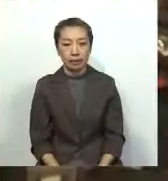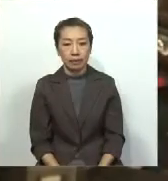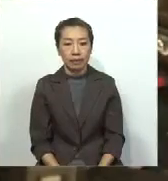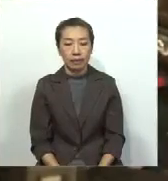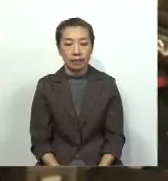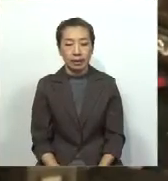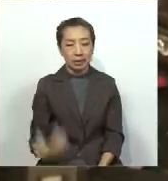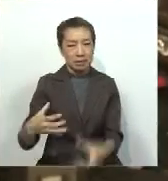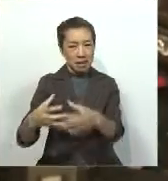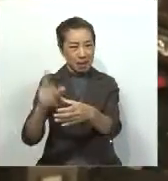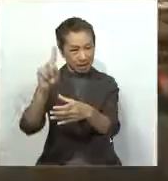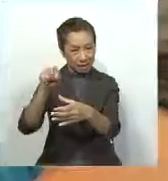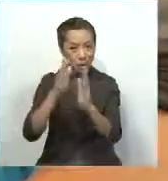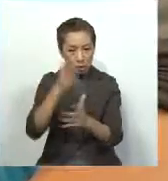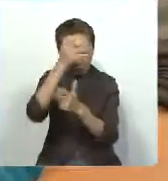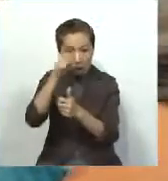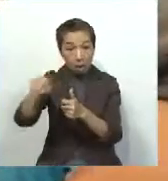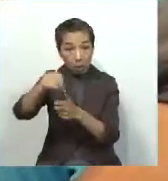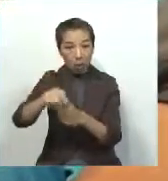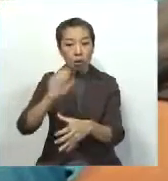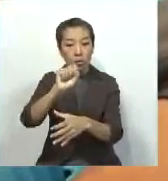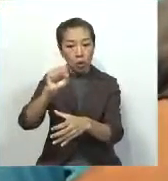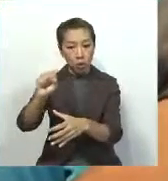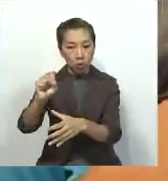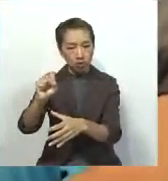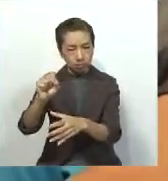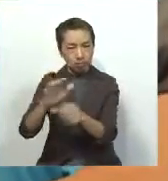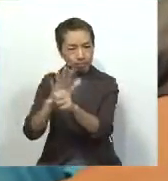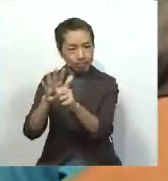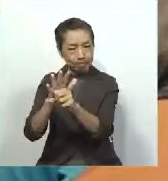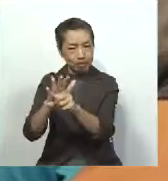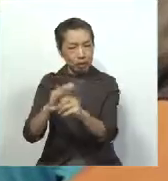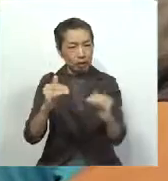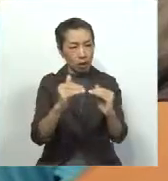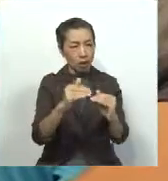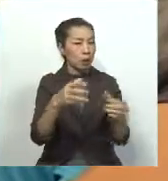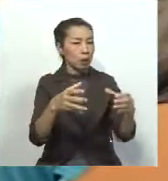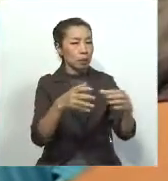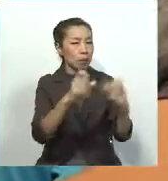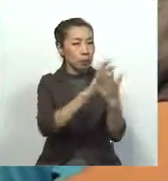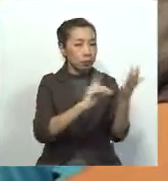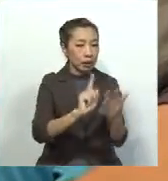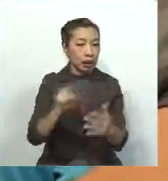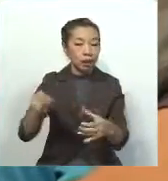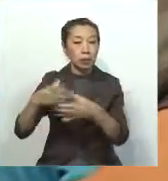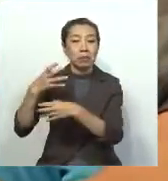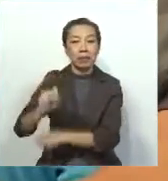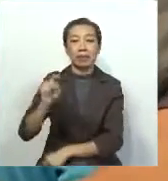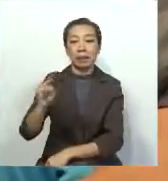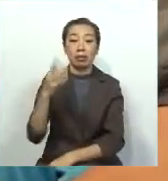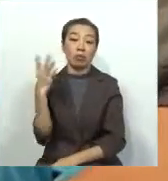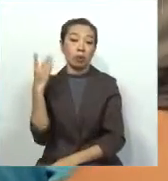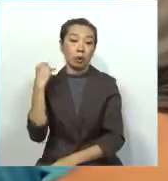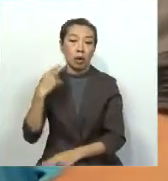อีกพักหนึ่งที่หลายคนจับตามองเพราะว่ามีจำนวนเก้าอี้ส.ส. อยู่ในมือพอๆกับพักเมื่อสักครู่เลยนะครับคือประชาธิปัตย์เมื่อวาน